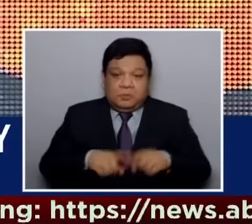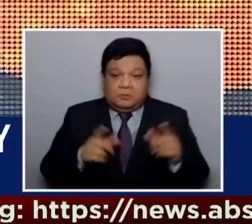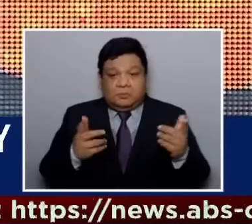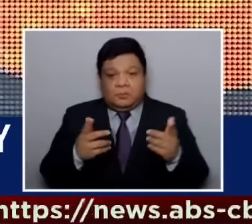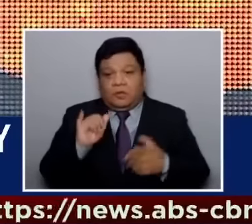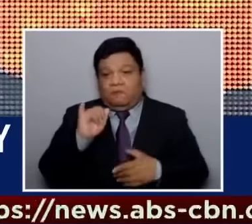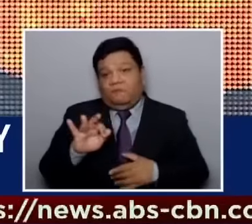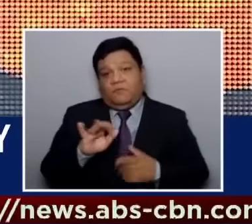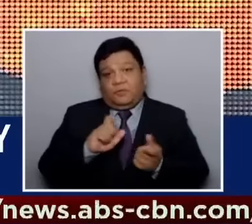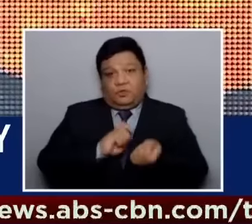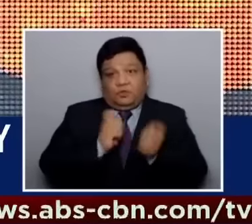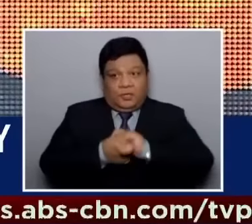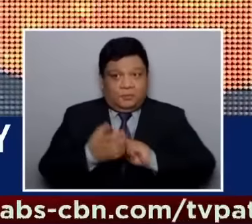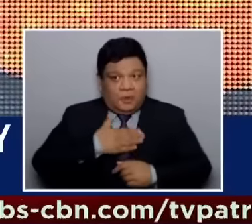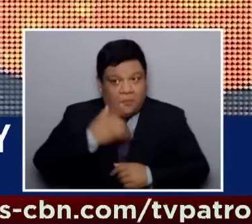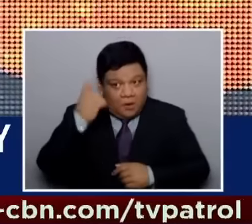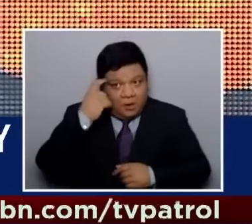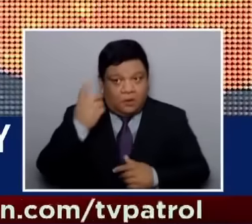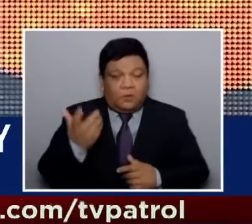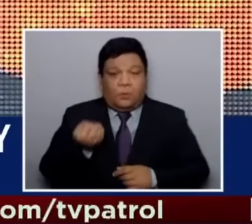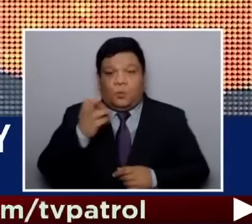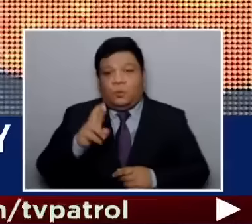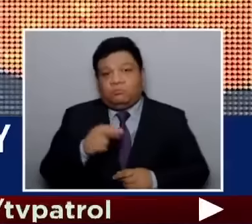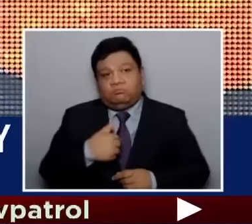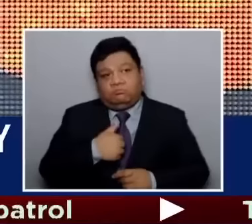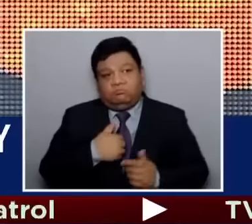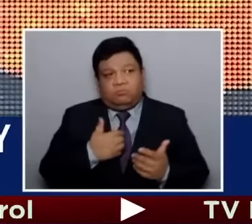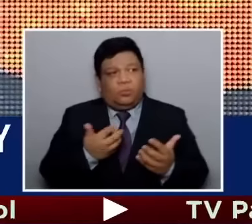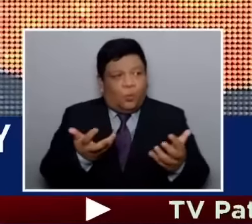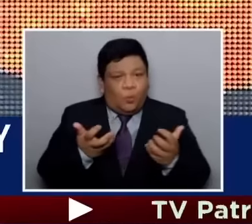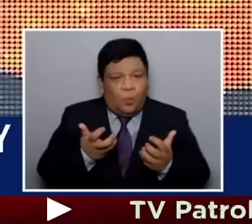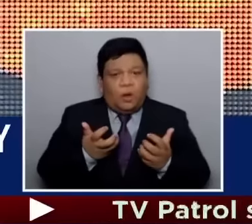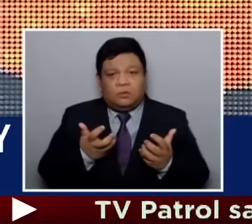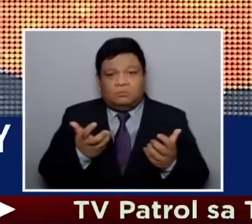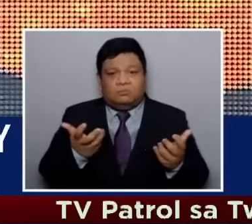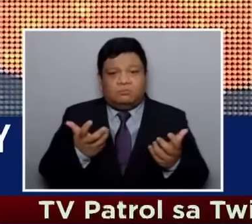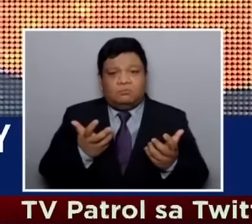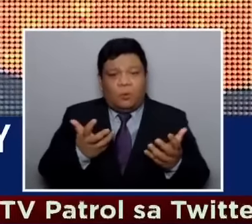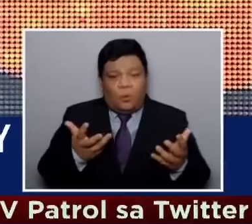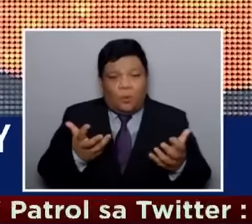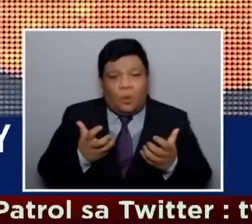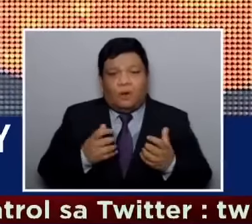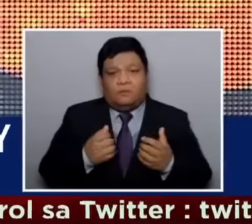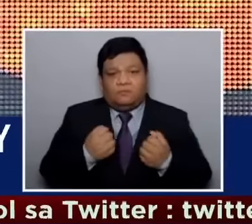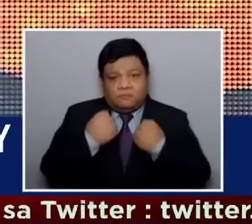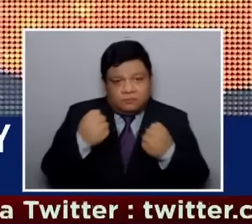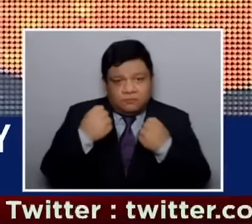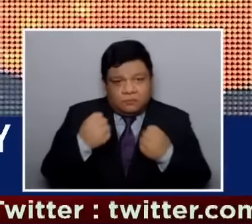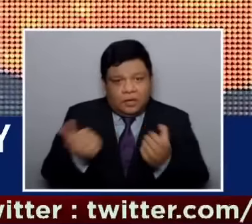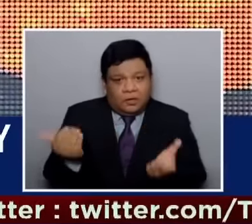magbago yung isip ko o puso ko na gustong maglumaban ulit.